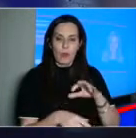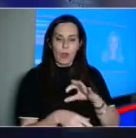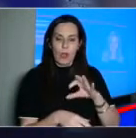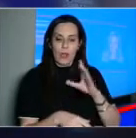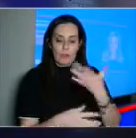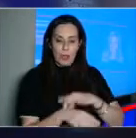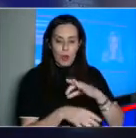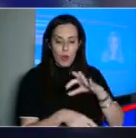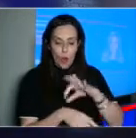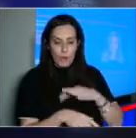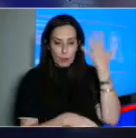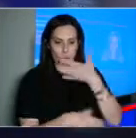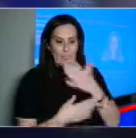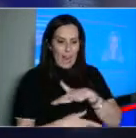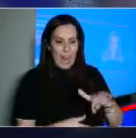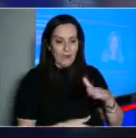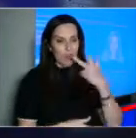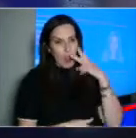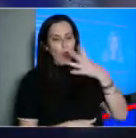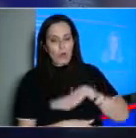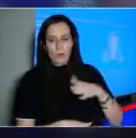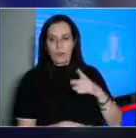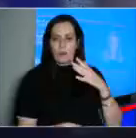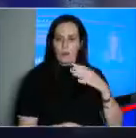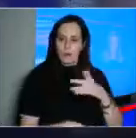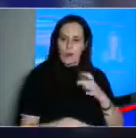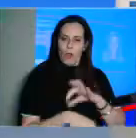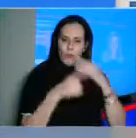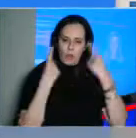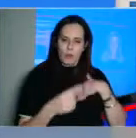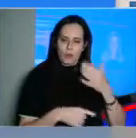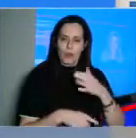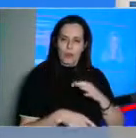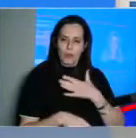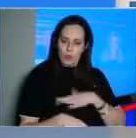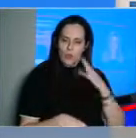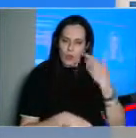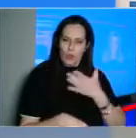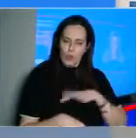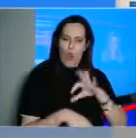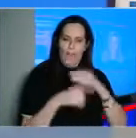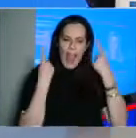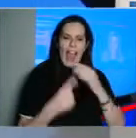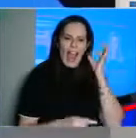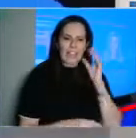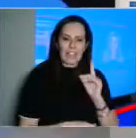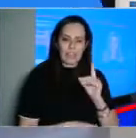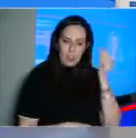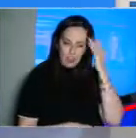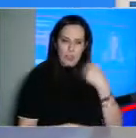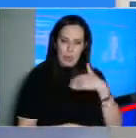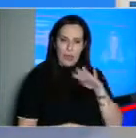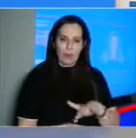להיות רופאים. יש פה הדדיות. למה? הם רופאים חרדים, ואני חולמת שיהיה רופא חרדים. אני יודע שאת חולמת. אני זוכרת את עצמי בתור